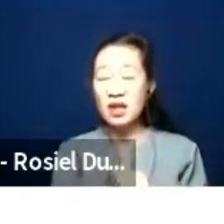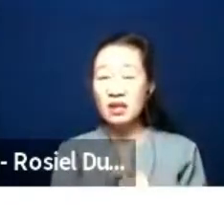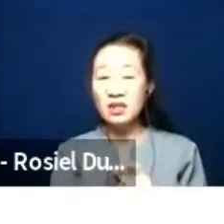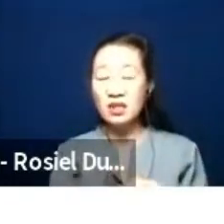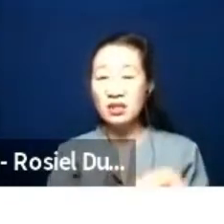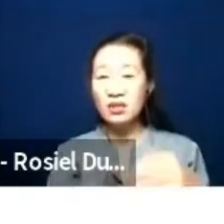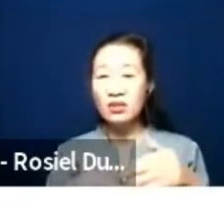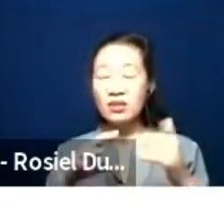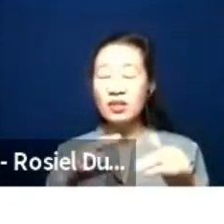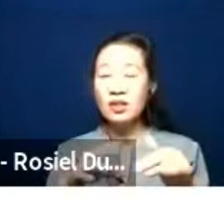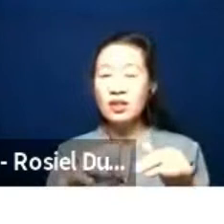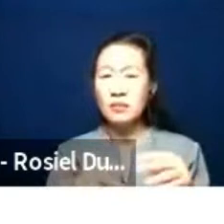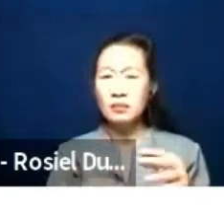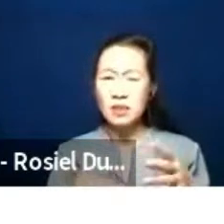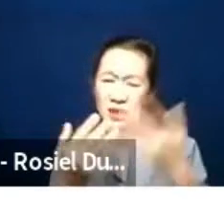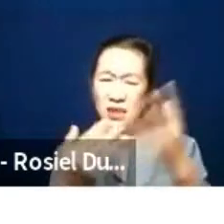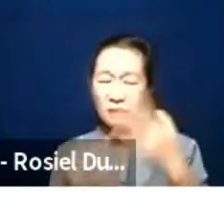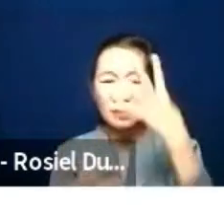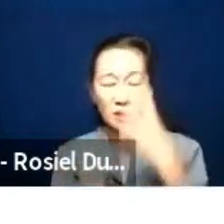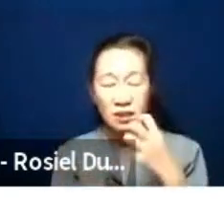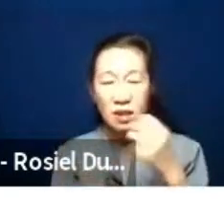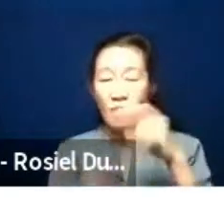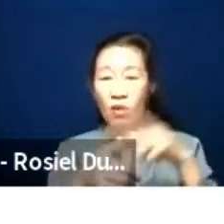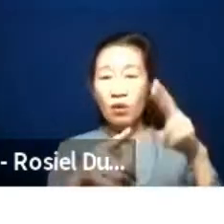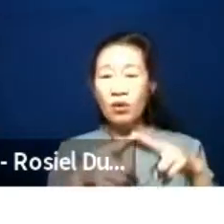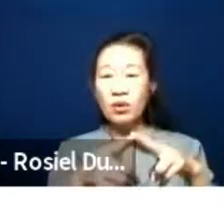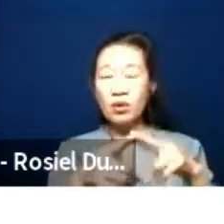inis or konting